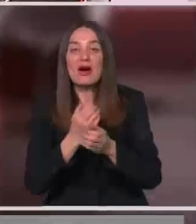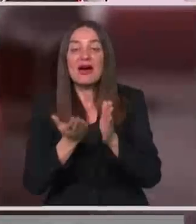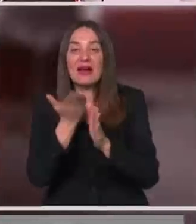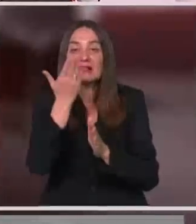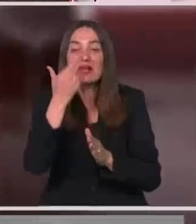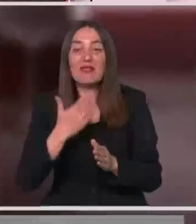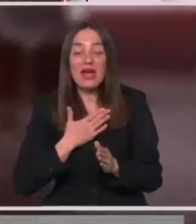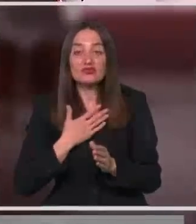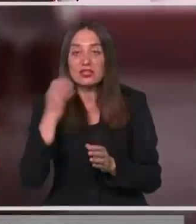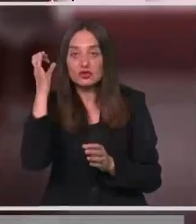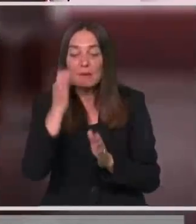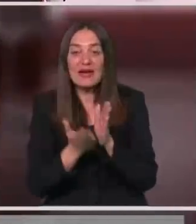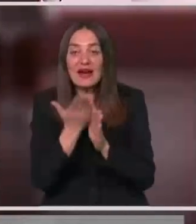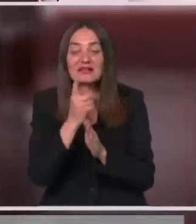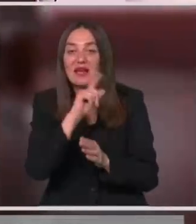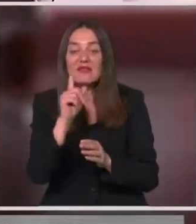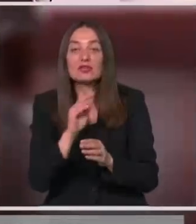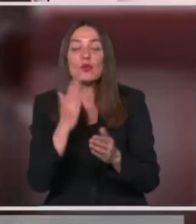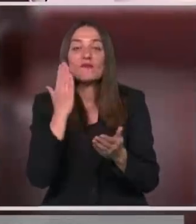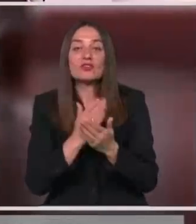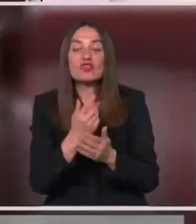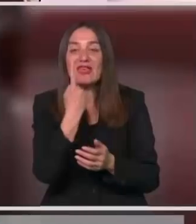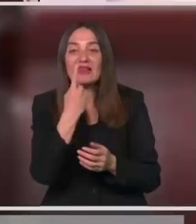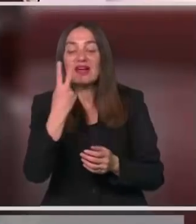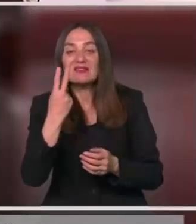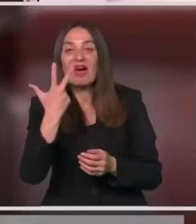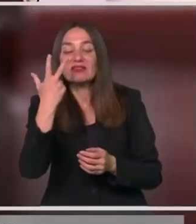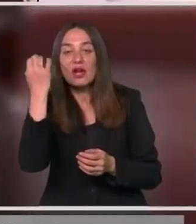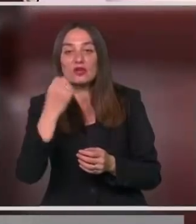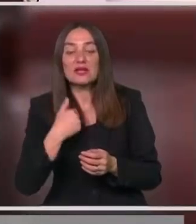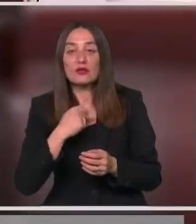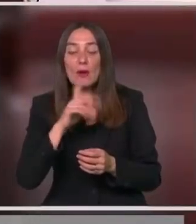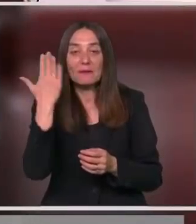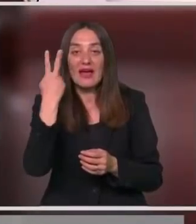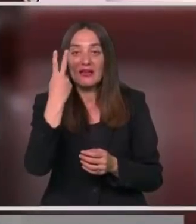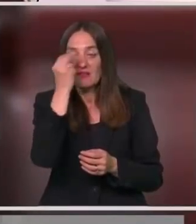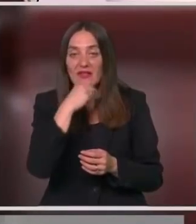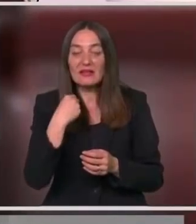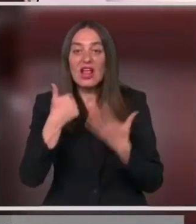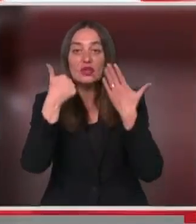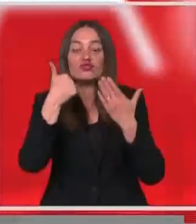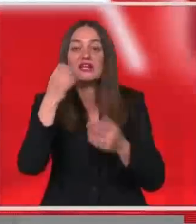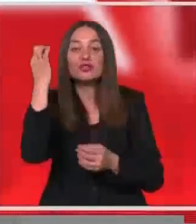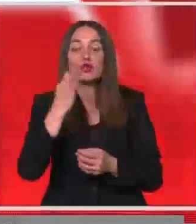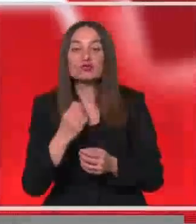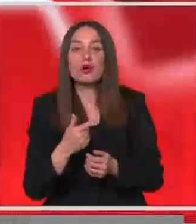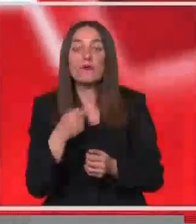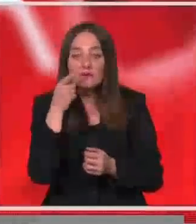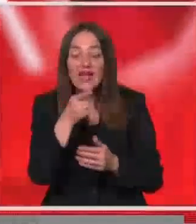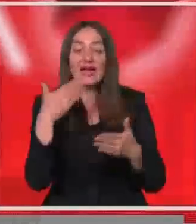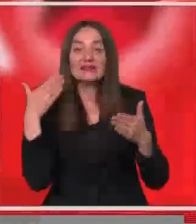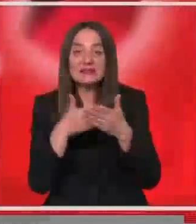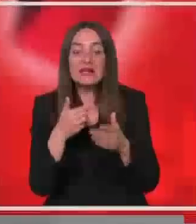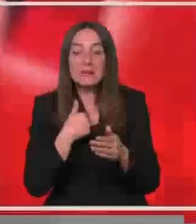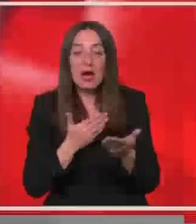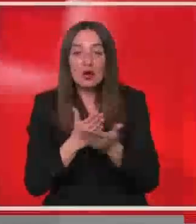naše stope rasta nisu više 1, 2 ili 3%. Naše stope rasta do pre 2 nedelje su 6%. E, taj cilj nam je